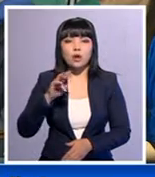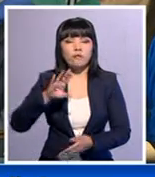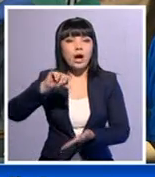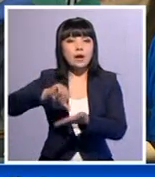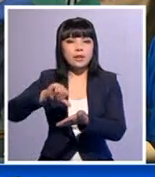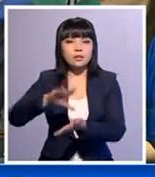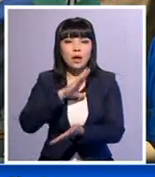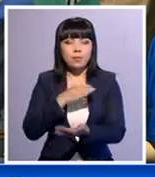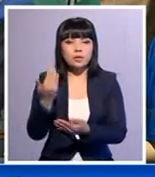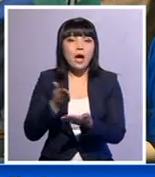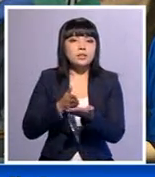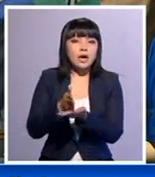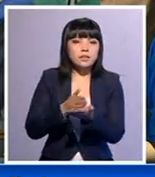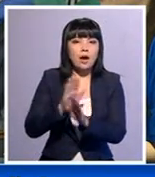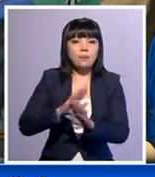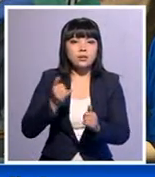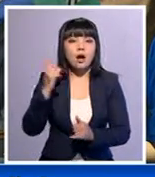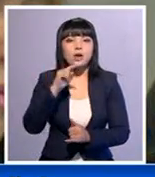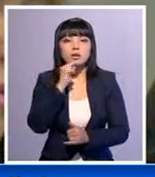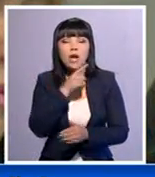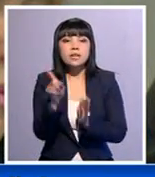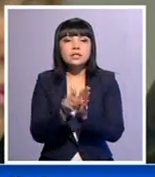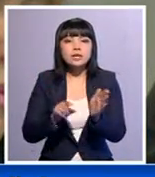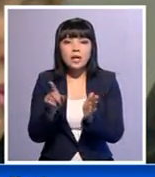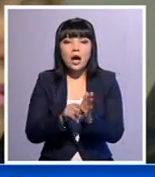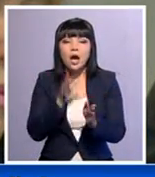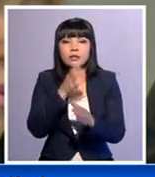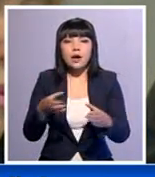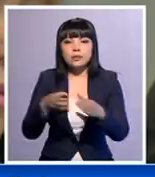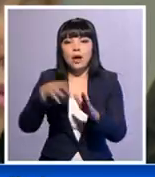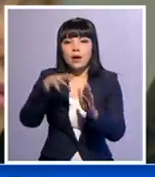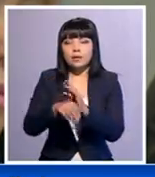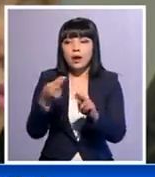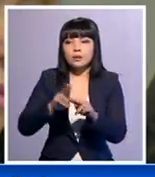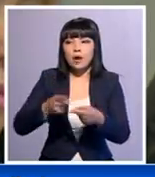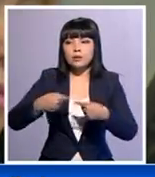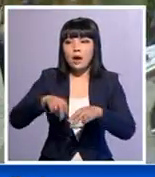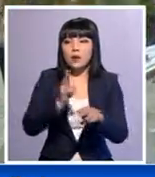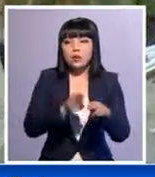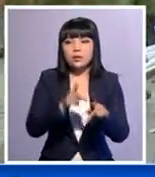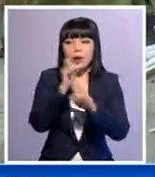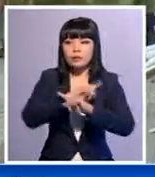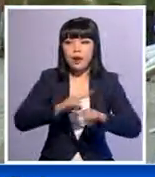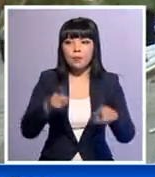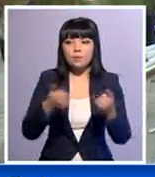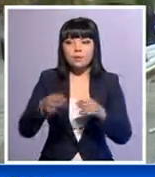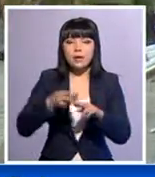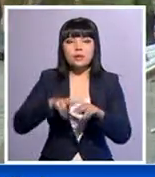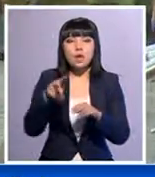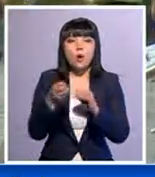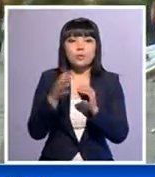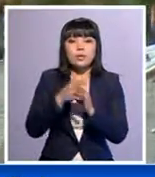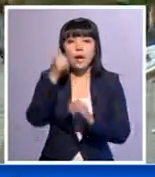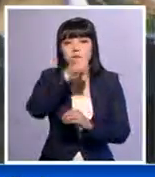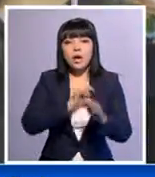одақтың саяси емес, экономикалық екенін ескерсек, зейнетақы жүйесіне одақтың еш қатысы болмайды деген пікір айтты. 2015 жылдан жұмыс